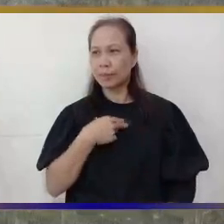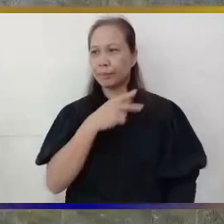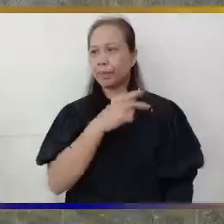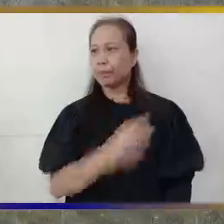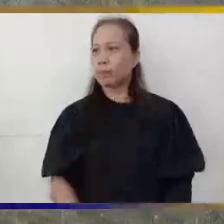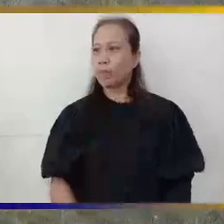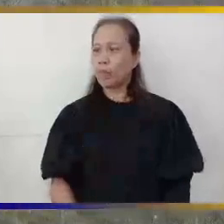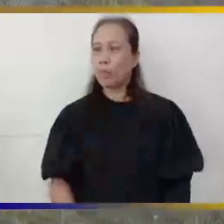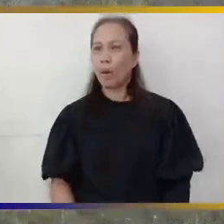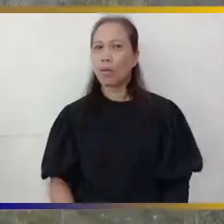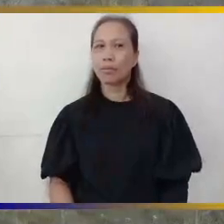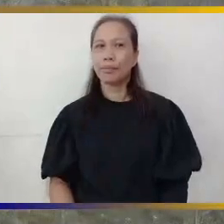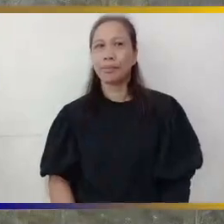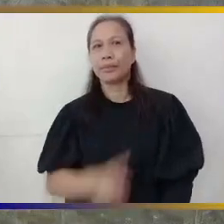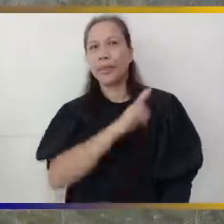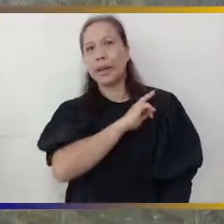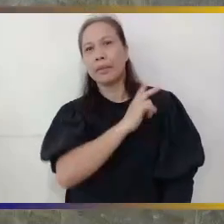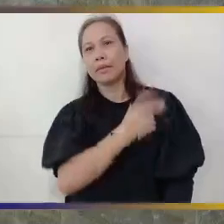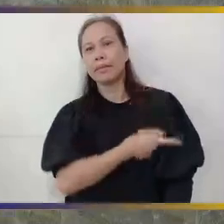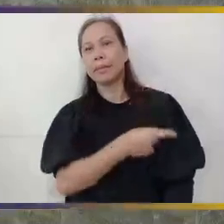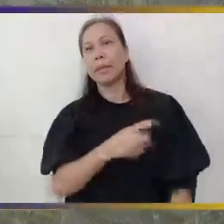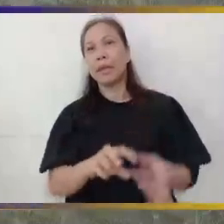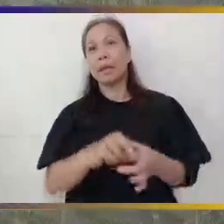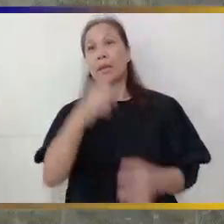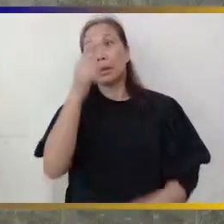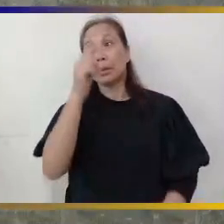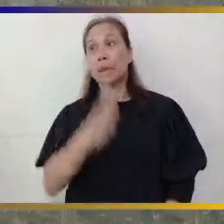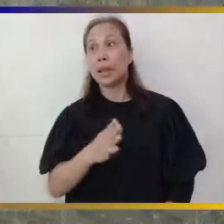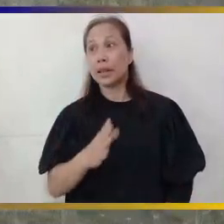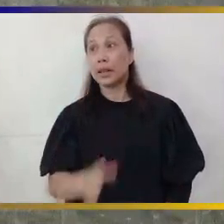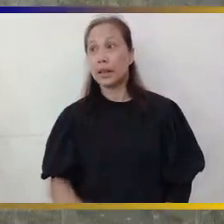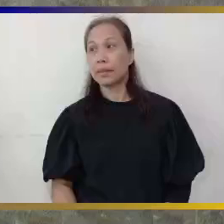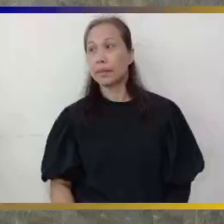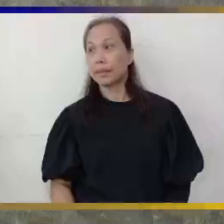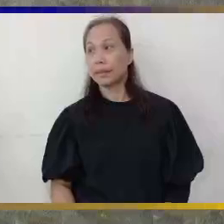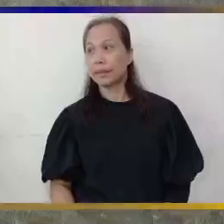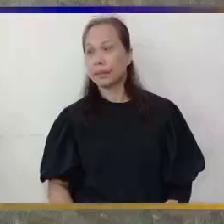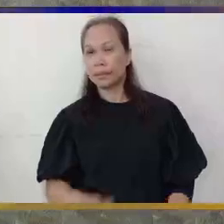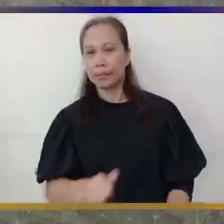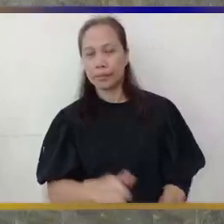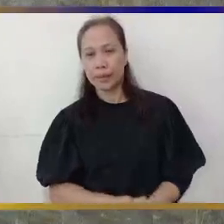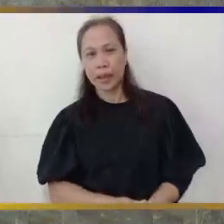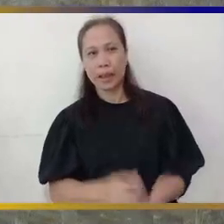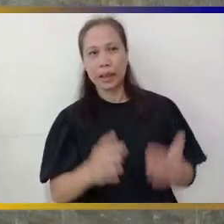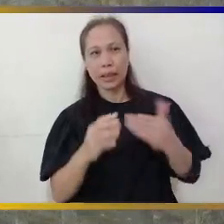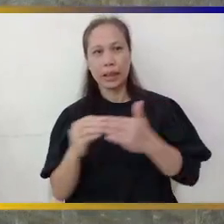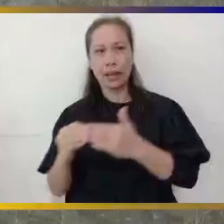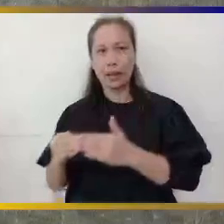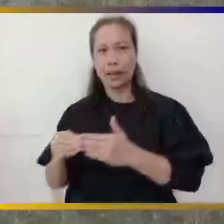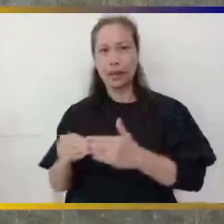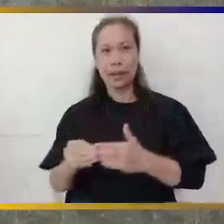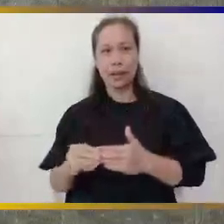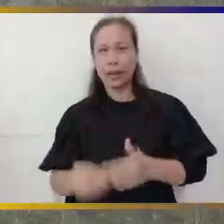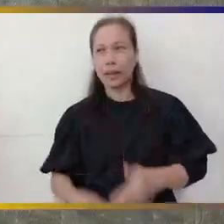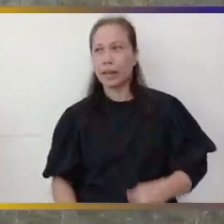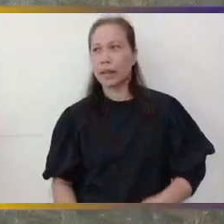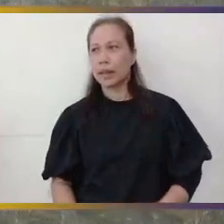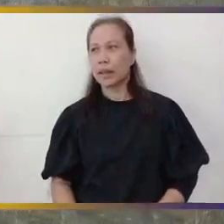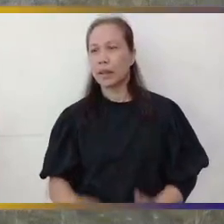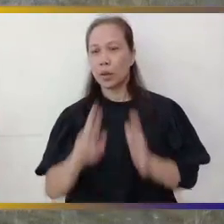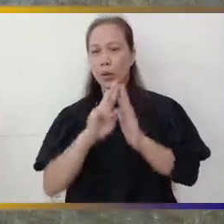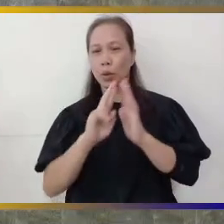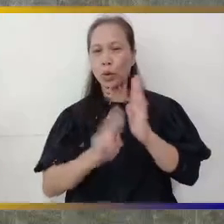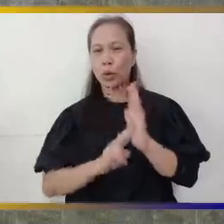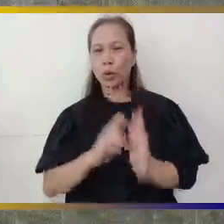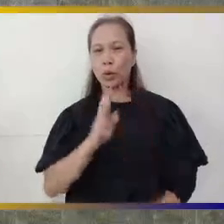pinaliwanag ko po yan sa inyo nung nakaraang Linggo mga kapatid Yan po yung pangunguna ng Diyos yan yung pag-u sa atin